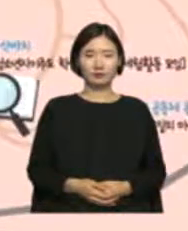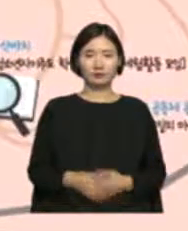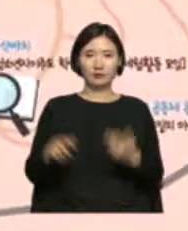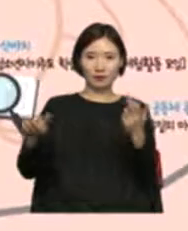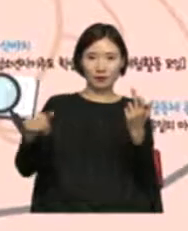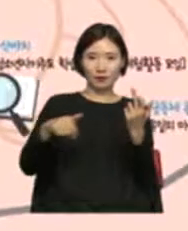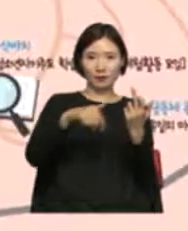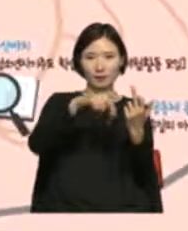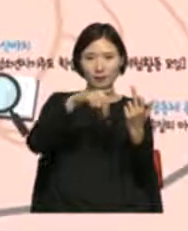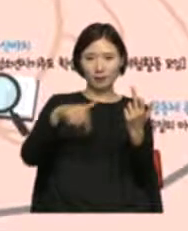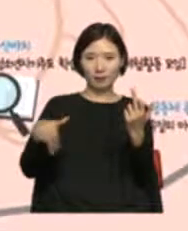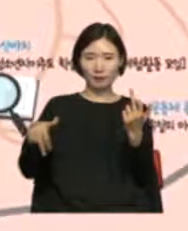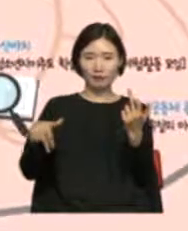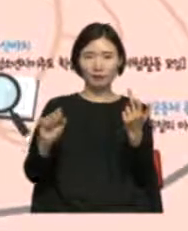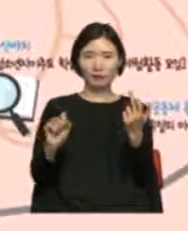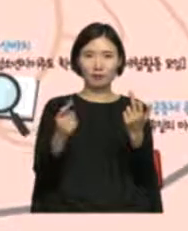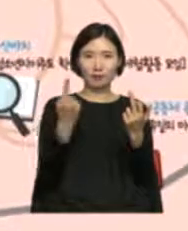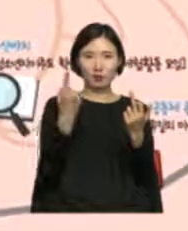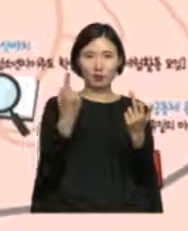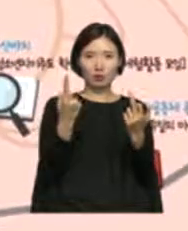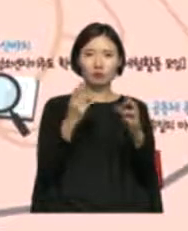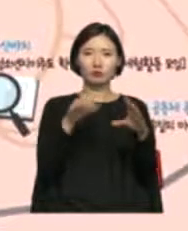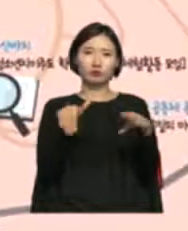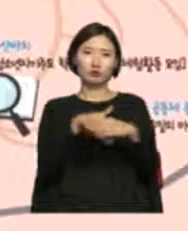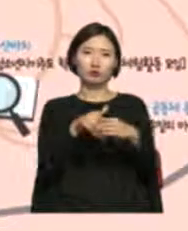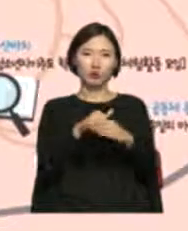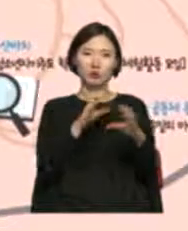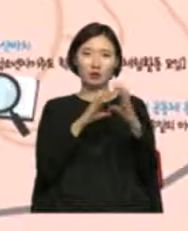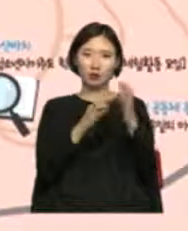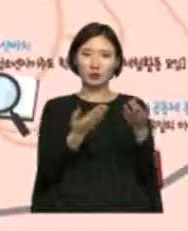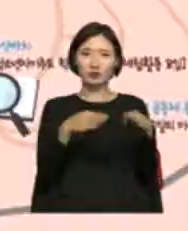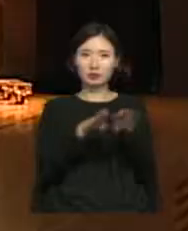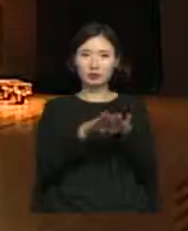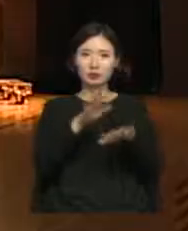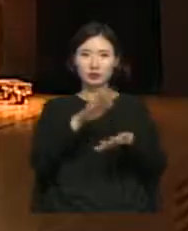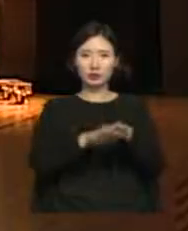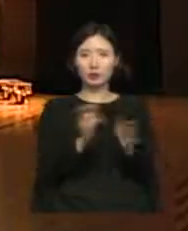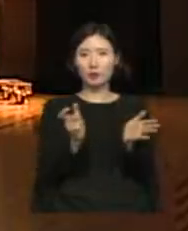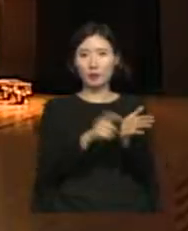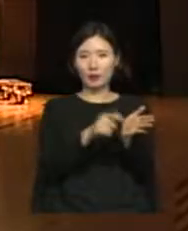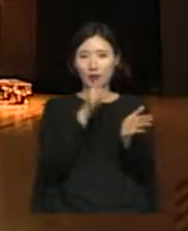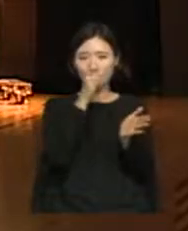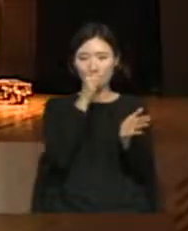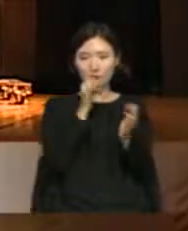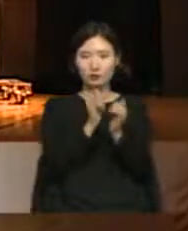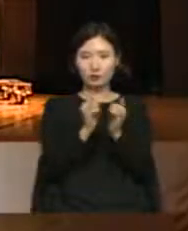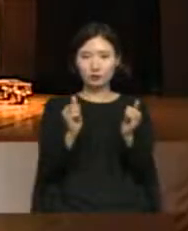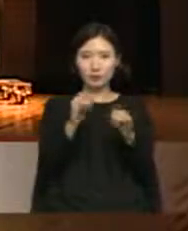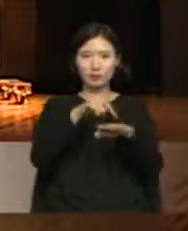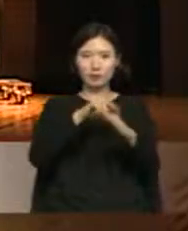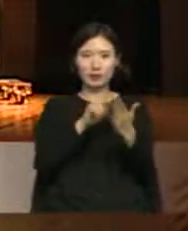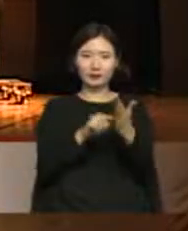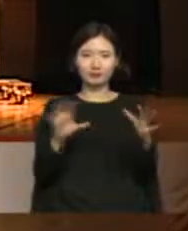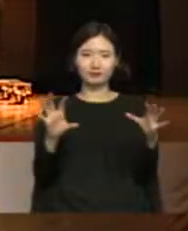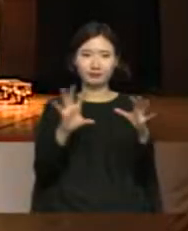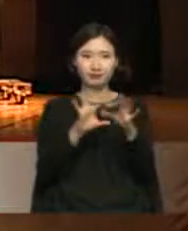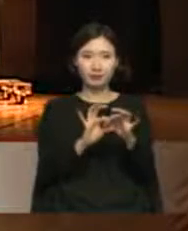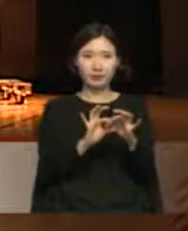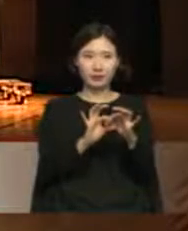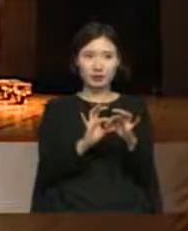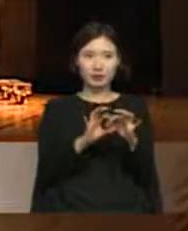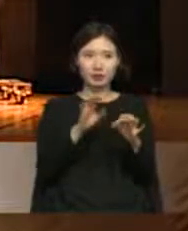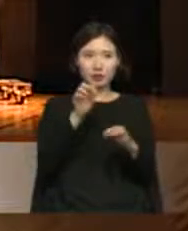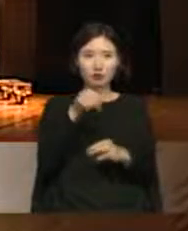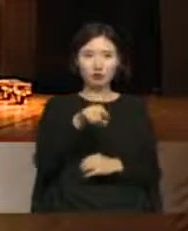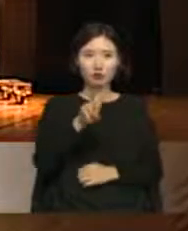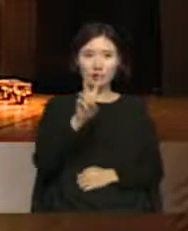산책로를 비롯해 문화와 커뮤니티 시설이 지도에 표시돼 있습니다. 주민 간의 마음을 연결하는 후암동 이음